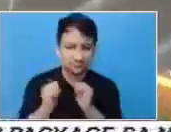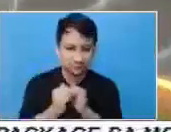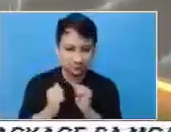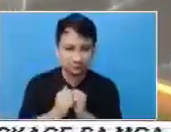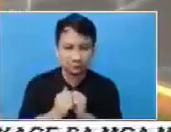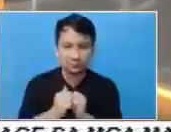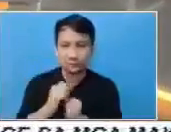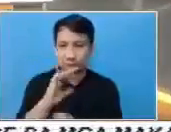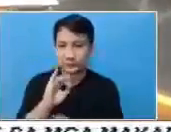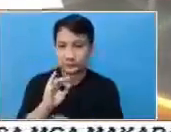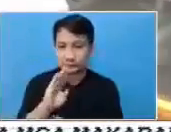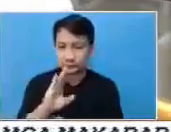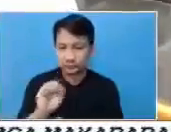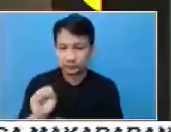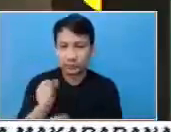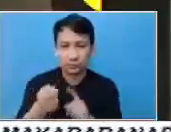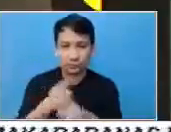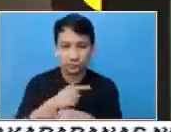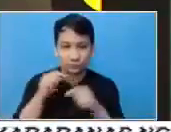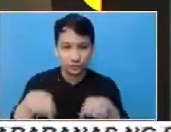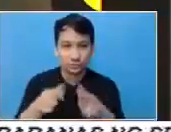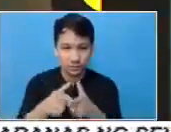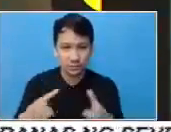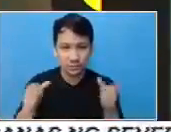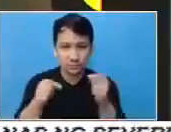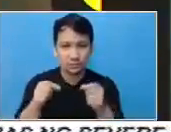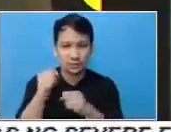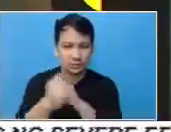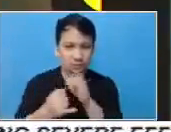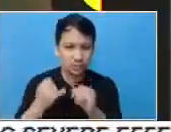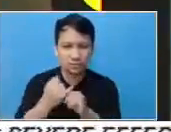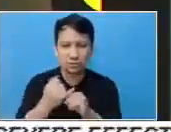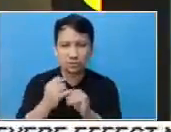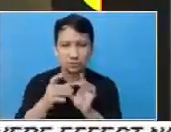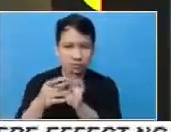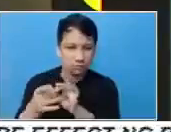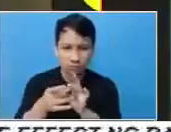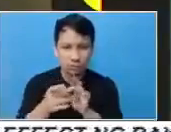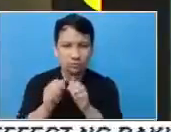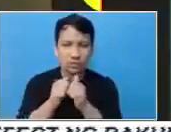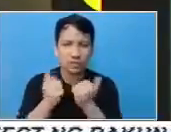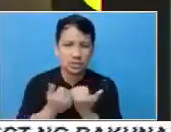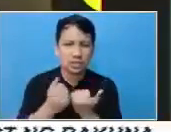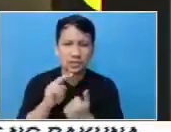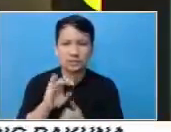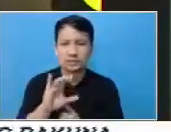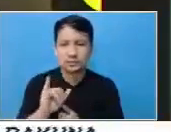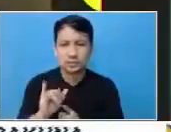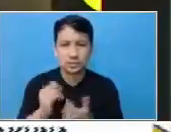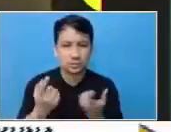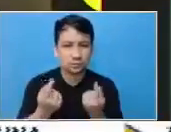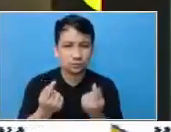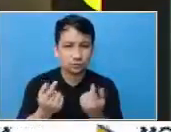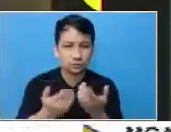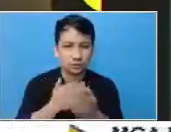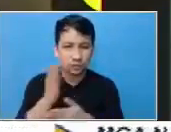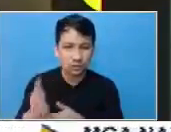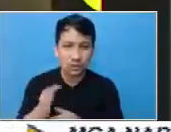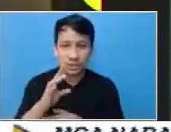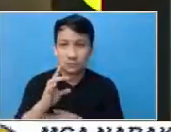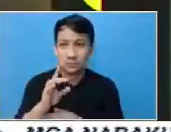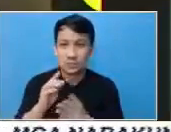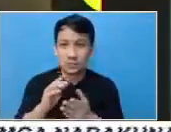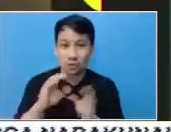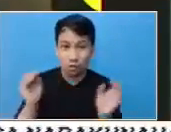Sa puntong ito, makakausap natin sa kabilang linya si DOST Undersecretary at Philvolcs Officer in